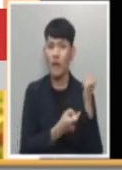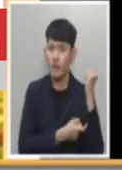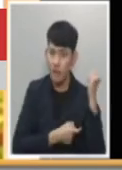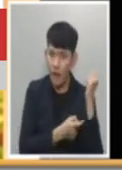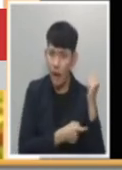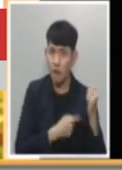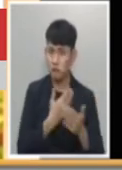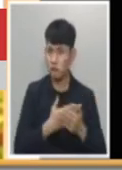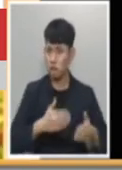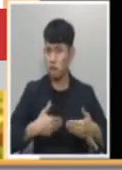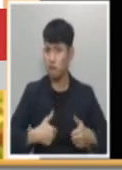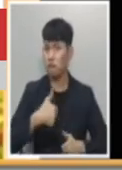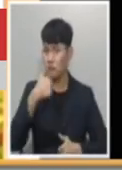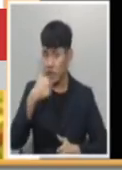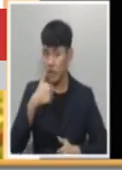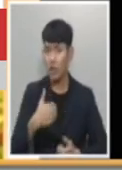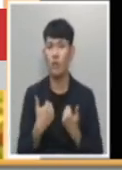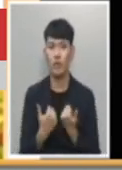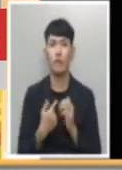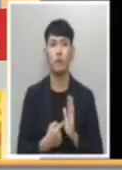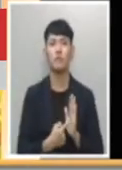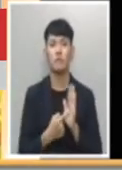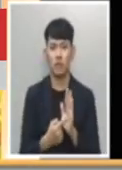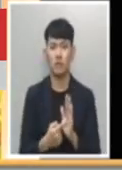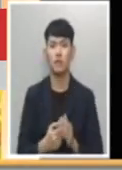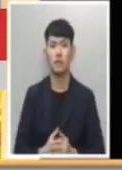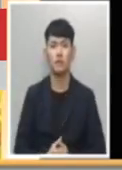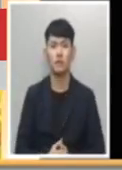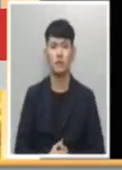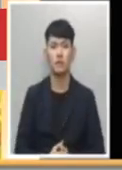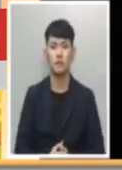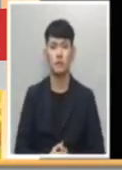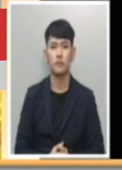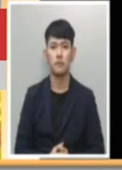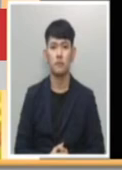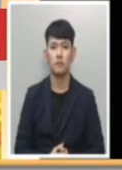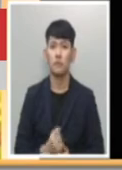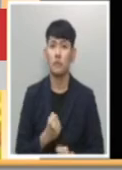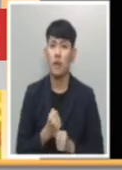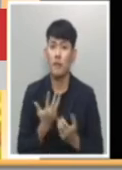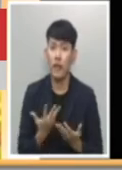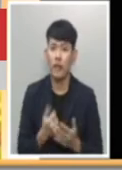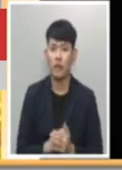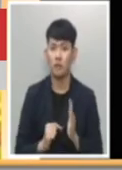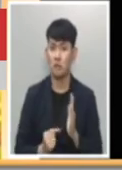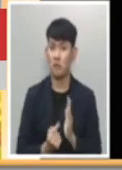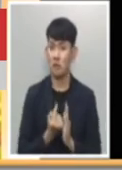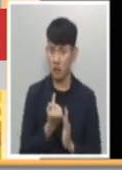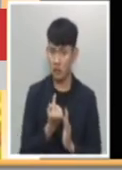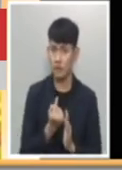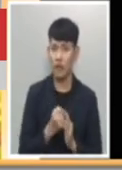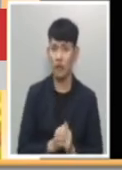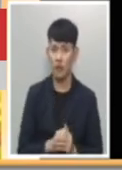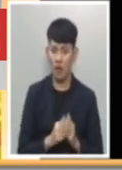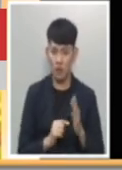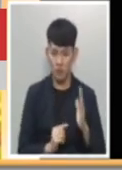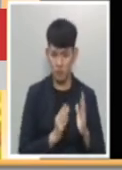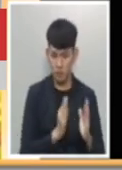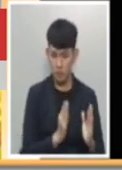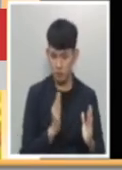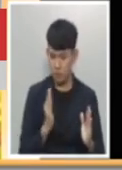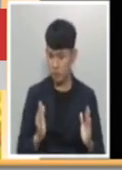ครับวันนี้ขอเสนอว่านะครับท่านต้องทำต้นน้ำกลางน้ำปลายน้ำ